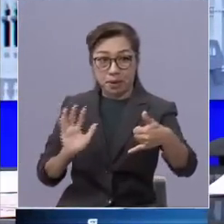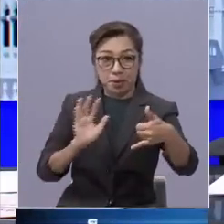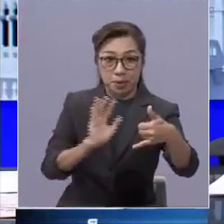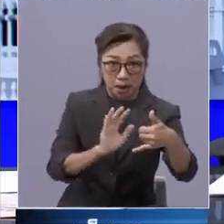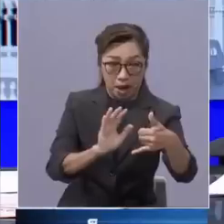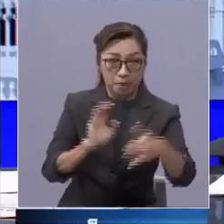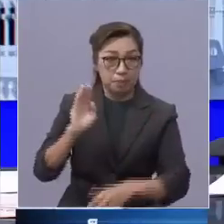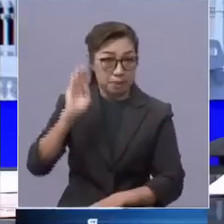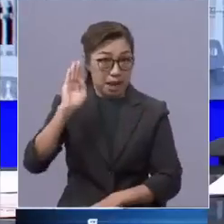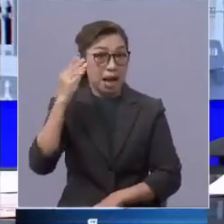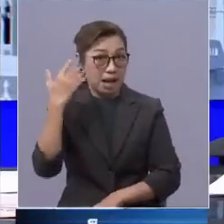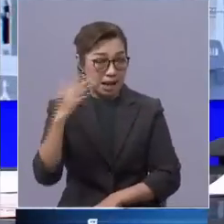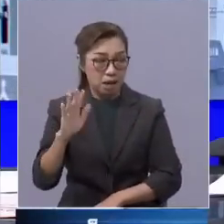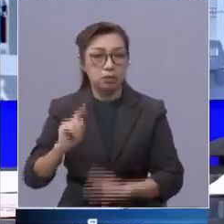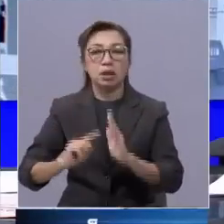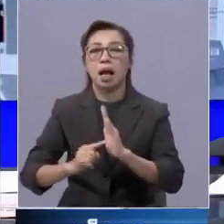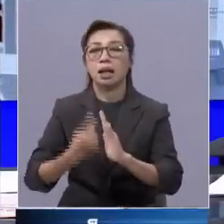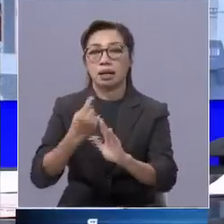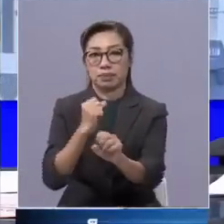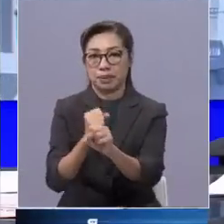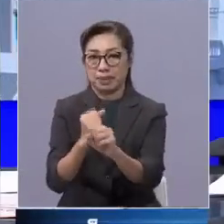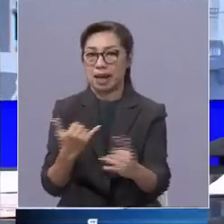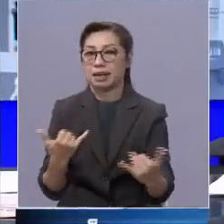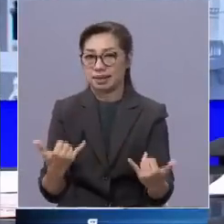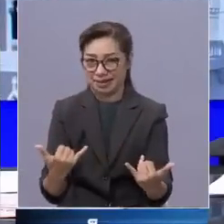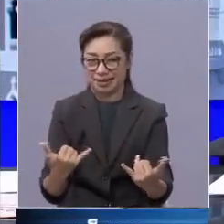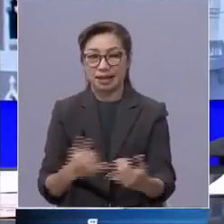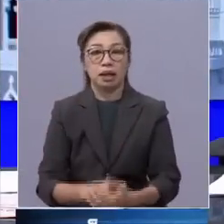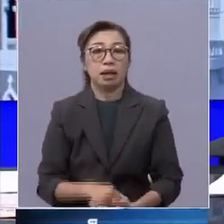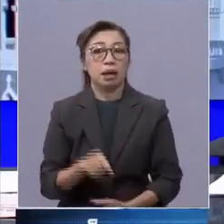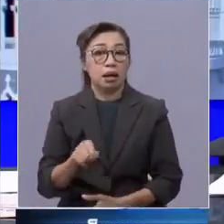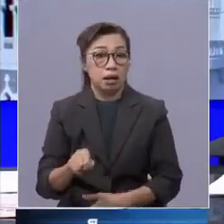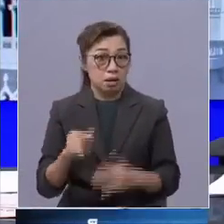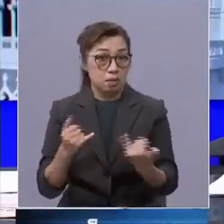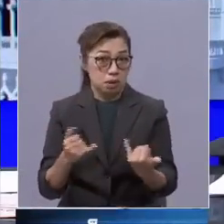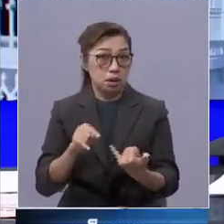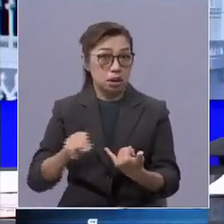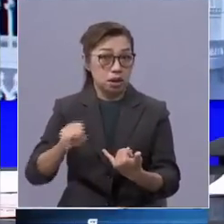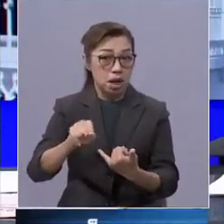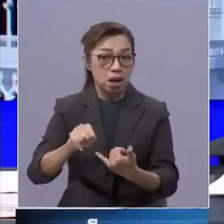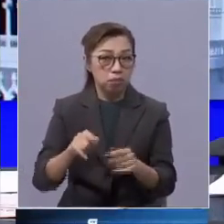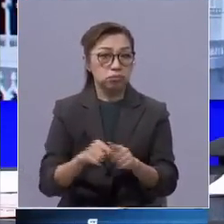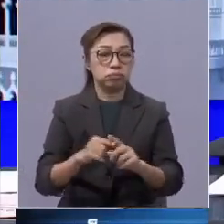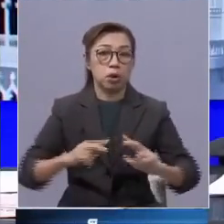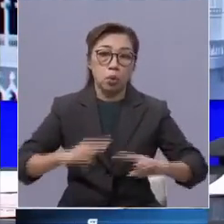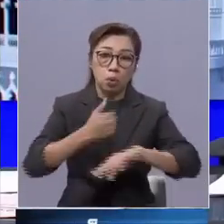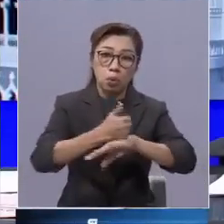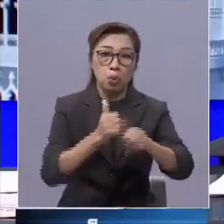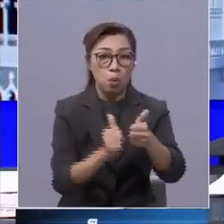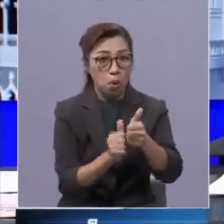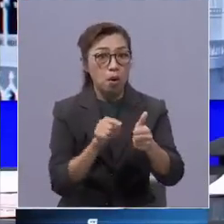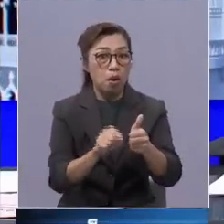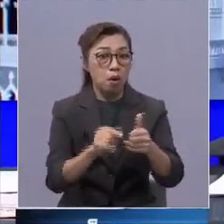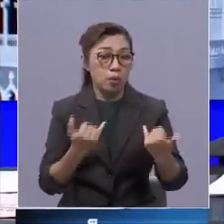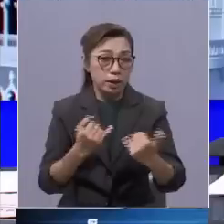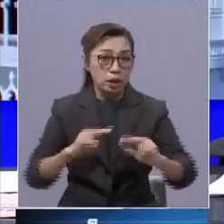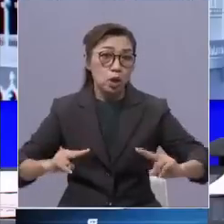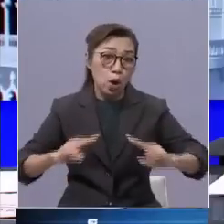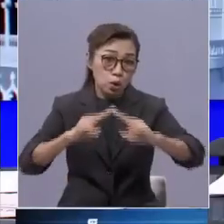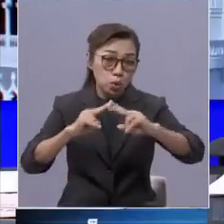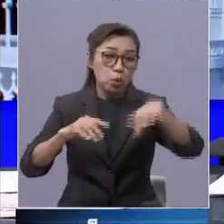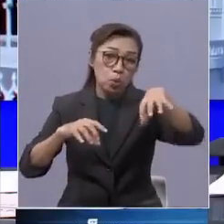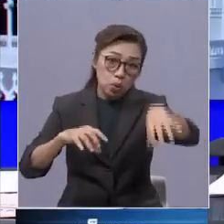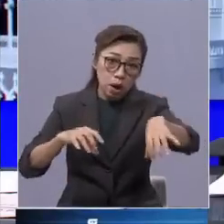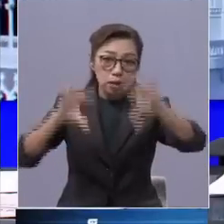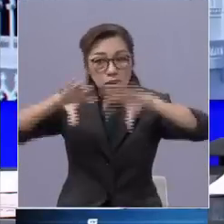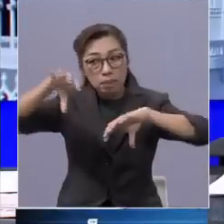ะครับต่อจากนี้คงจะต้องเริ่มต้นทำงานแล้ววันนี้เนี่ยมีการทยอยเดินทางเข้าไปทำงานทั้งที่ทำเนียบรัฐบาลแล้วก็กระทรวงต่างๆด้วย